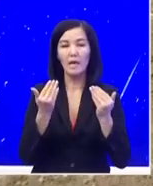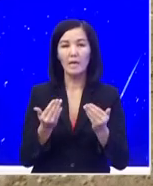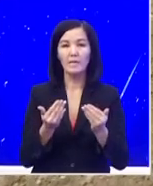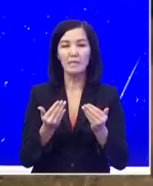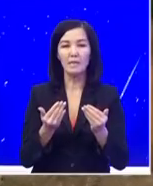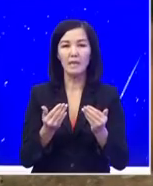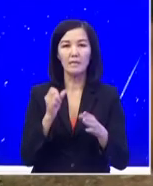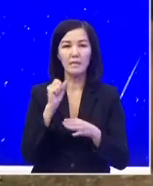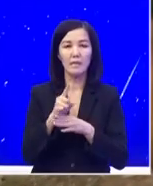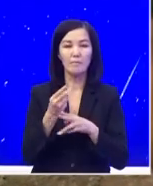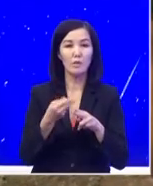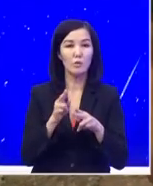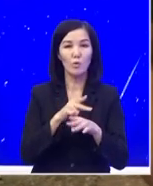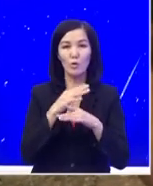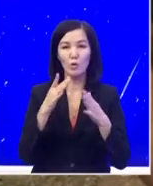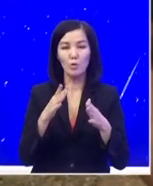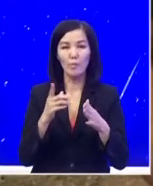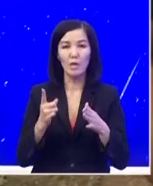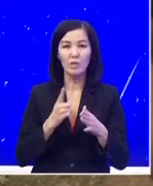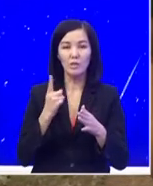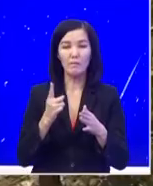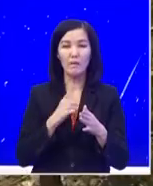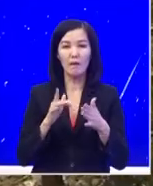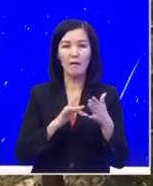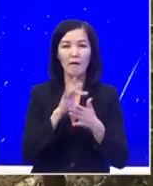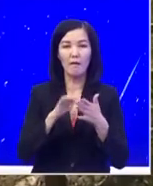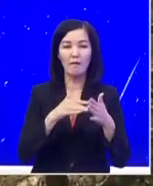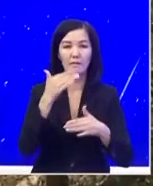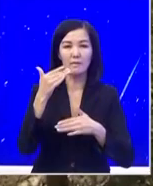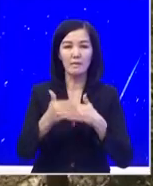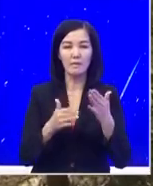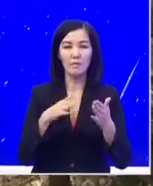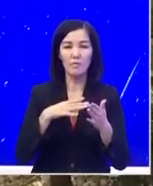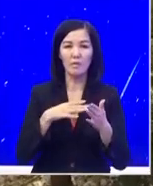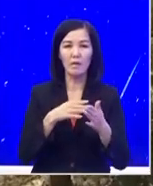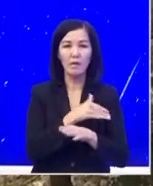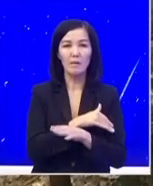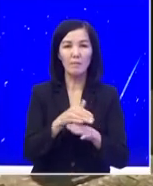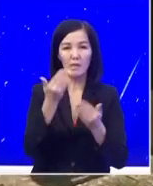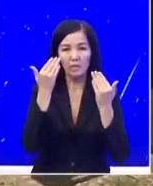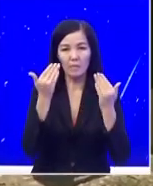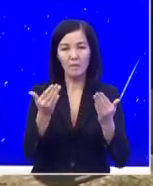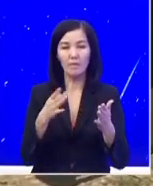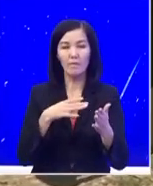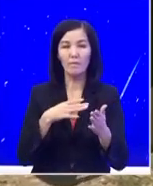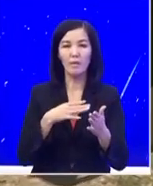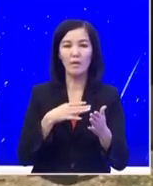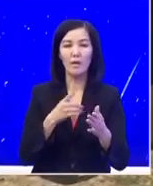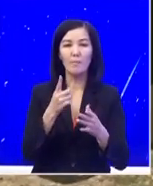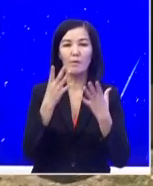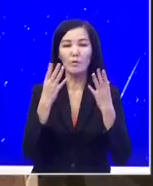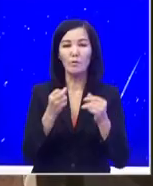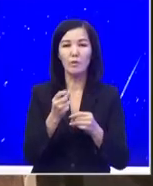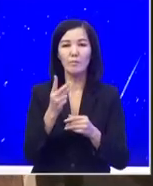Себебі тапсырыс саны артқан. Шеберханасы қала сыртында орналасқандықтан көбісі мекенжайын біле бермейді. Соның өзінде бір тәулікте